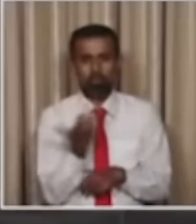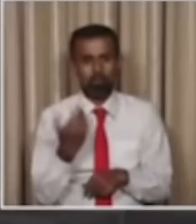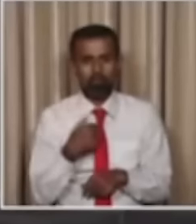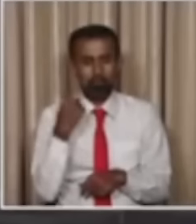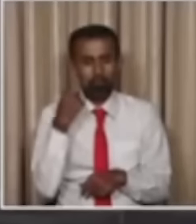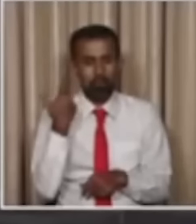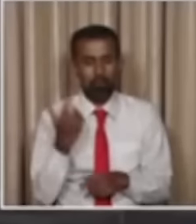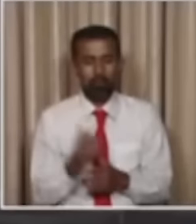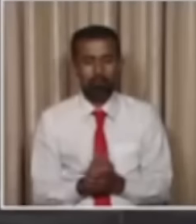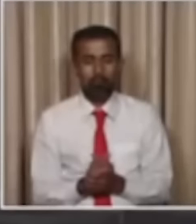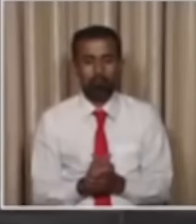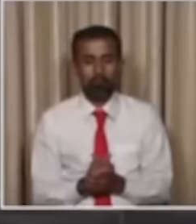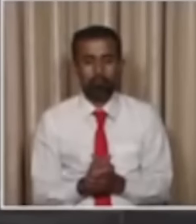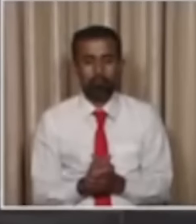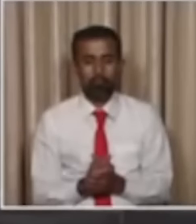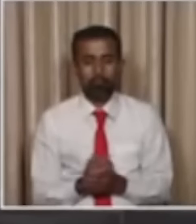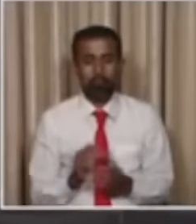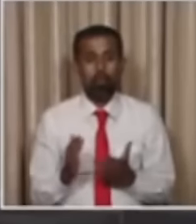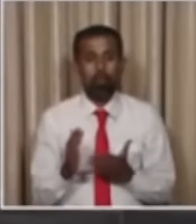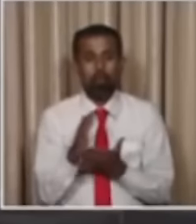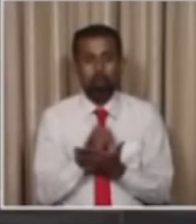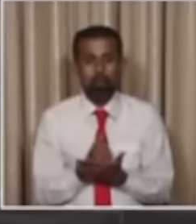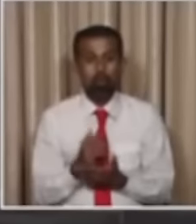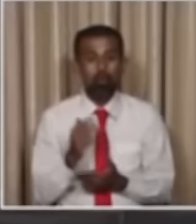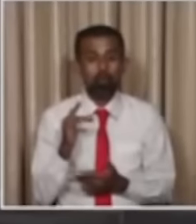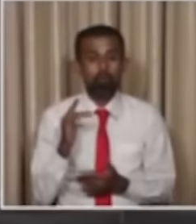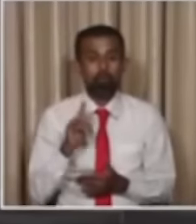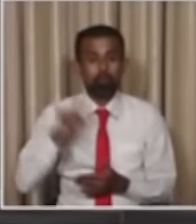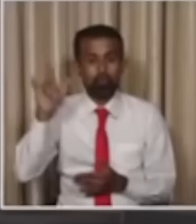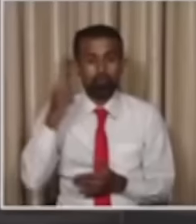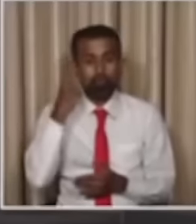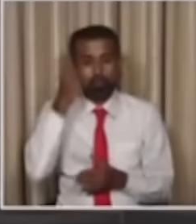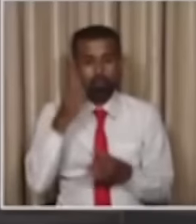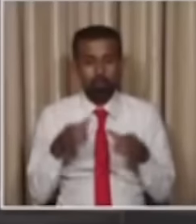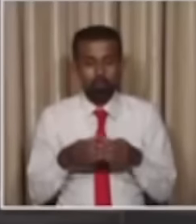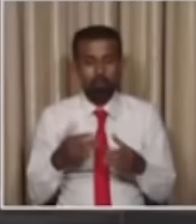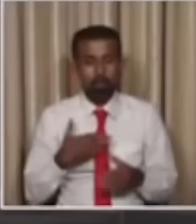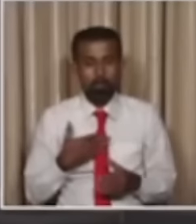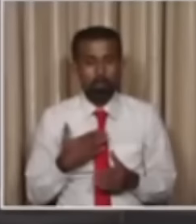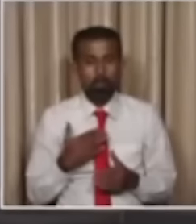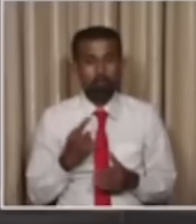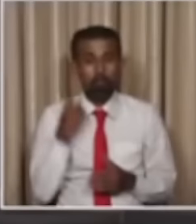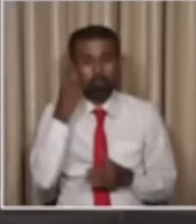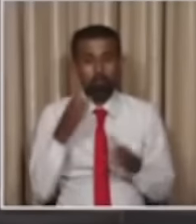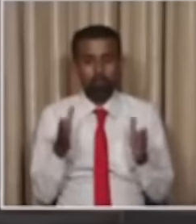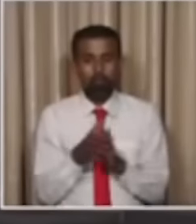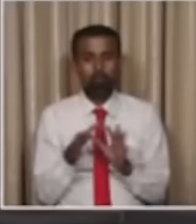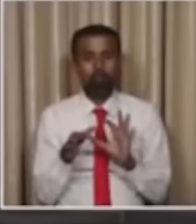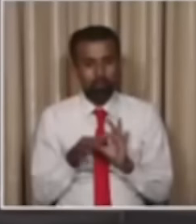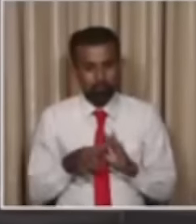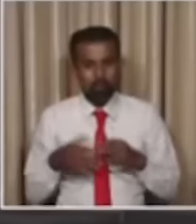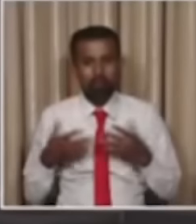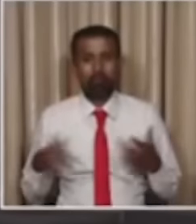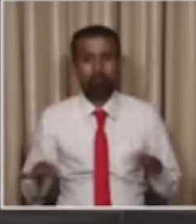දැන් මතක නැහැ. ඒ වුණාට මේ සියලු දෙයට විදේශ බුද්ධ්‍යංශ, අපේ බුද්ධ්‍යංශ ඔක්කොම සම්බන්ධ වෙලා හිටියේ.